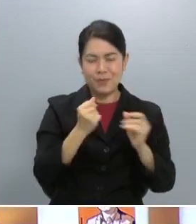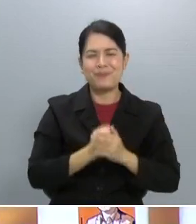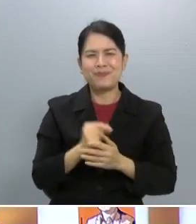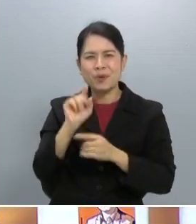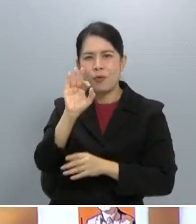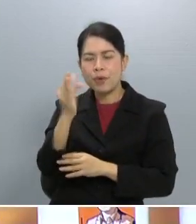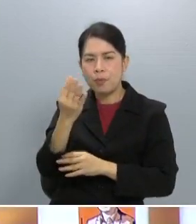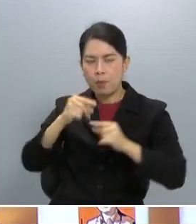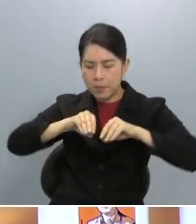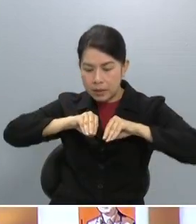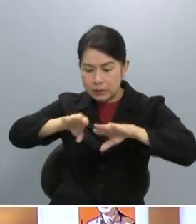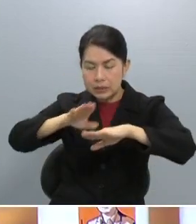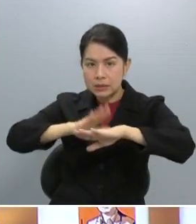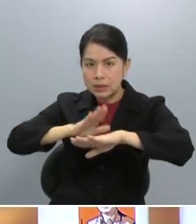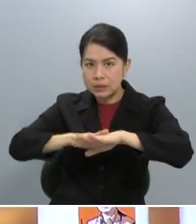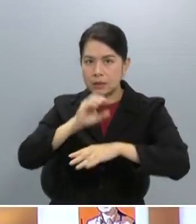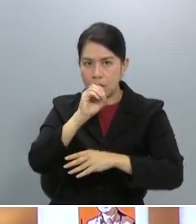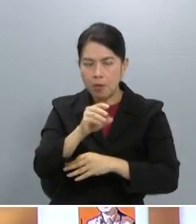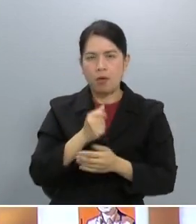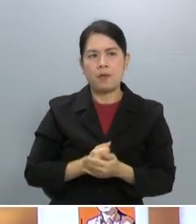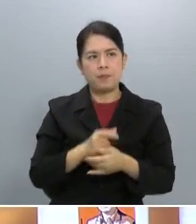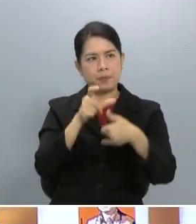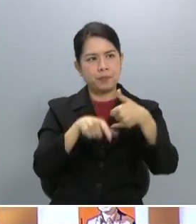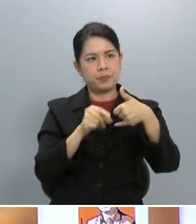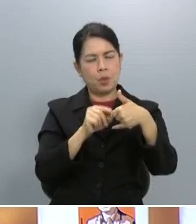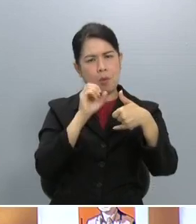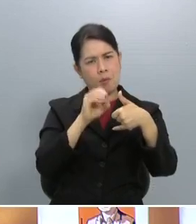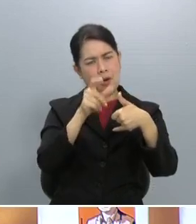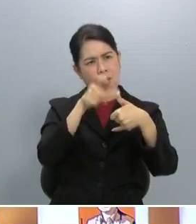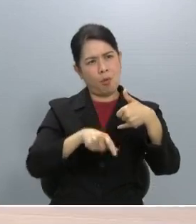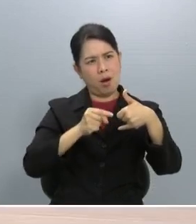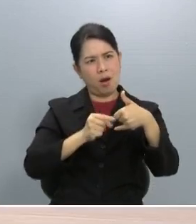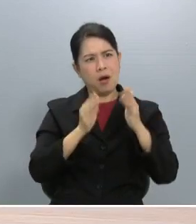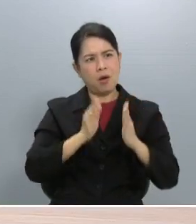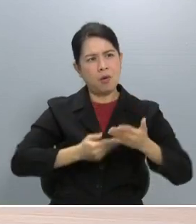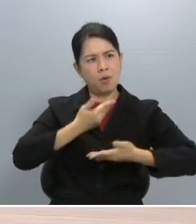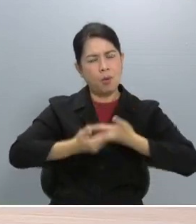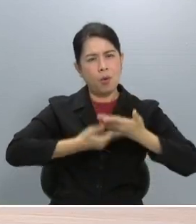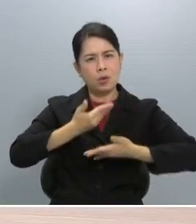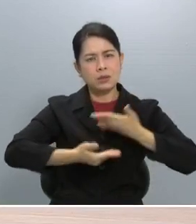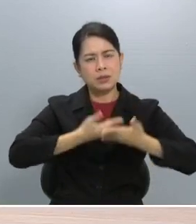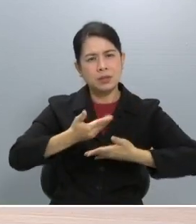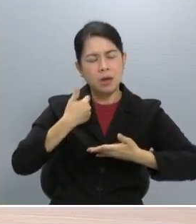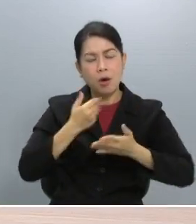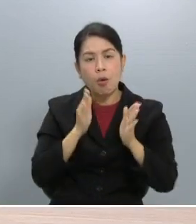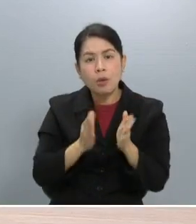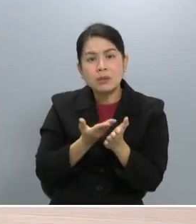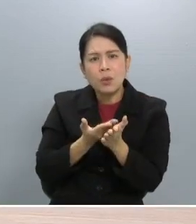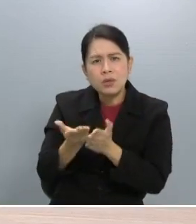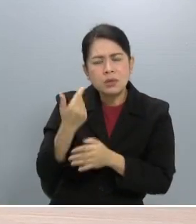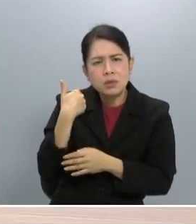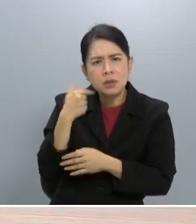ภัยเธอใช้คำว่าลูกค้าวิปลาสคำว่าวิปลาสเนี่ยต้องดูละครพรหมลิขิตนะค่ะเป็น